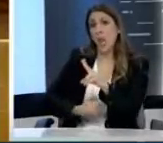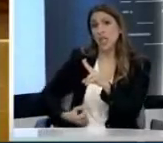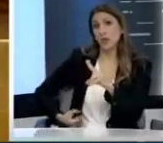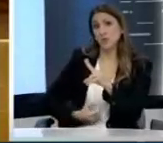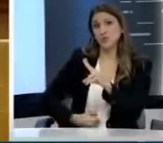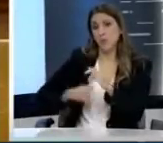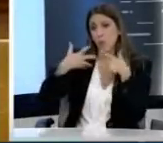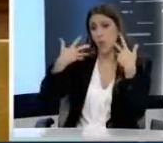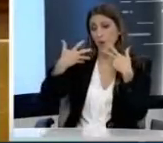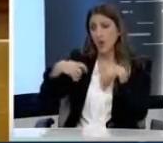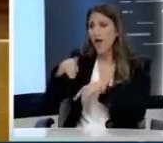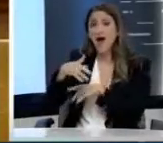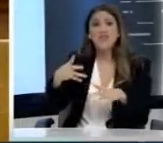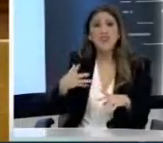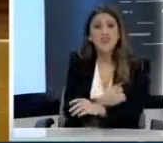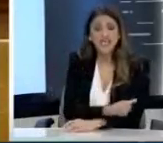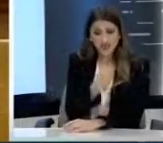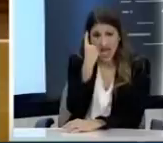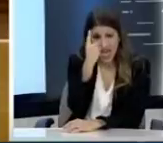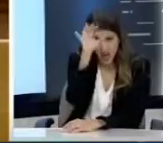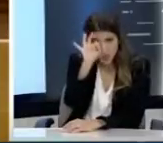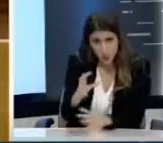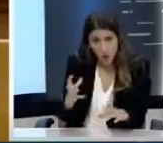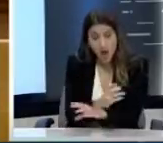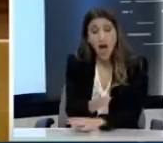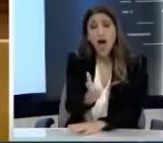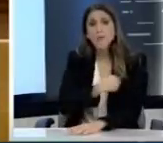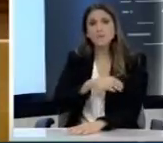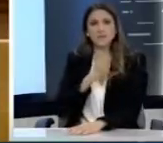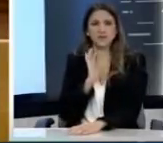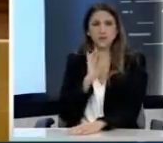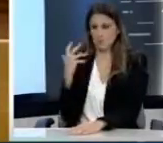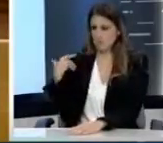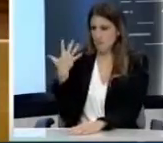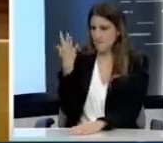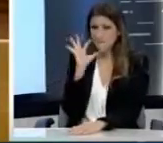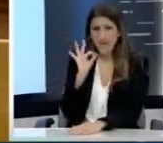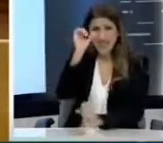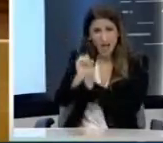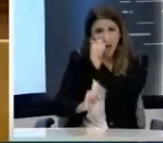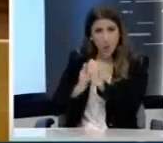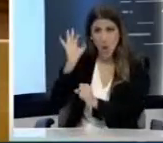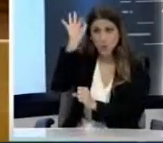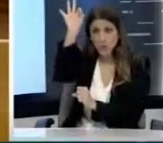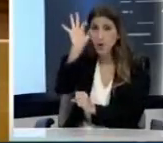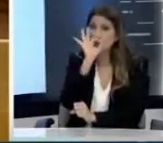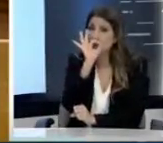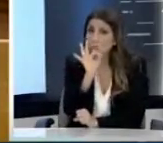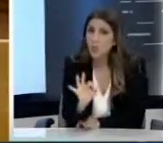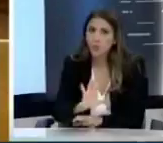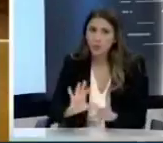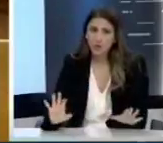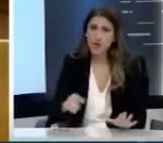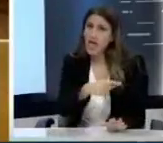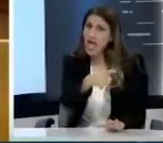οι άνθρωποι που δεν έχουν καταφέρει ένα δημοσιονομικό στόχο να φτάσουν τα τελευταία 50 χρόνια. Ούτε θέλω να